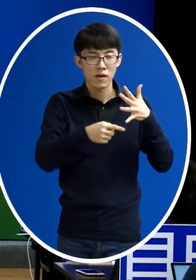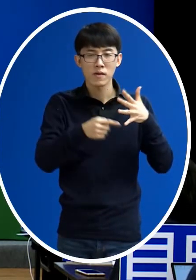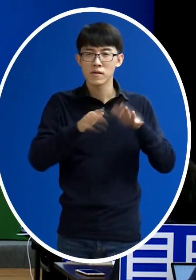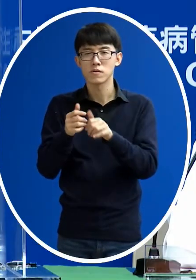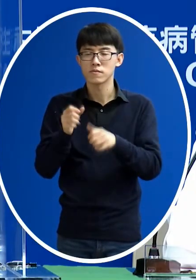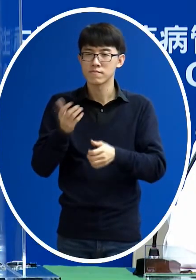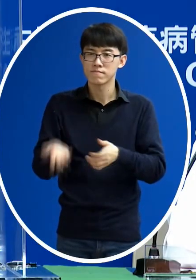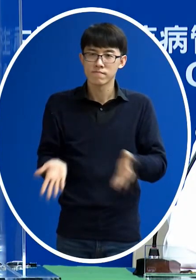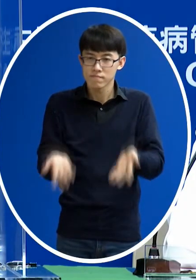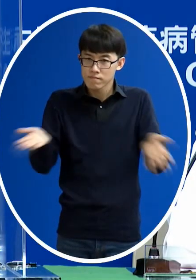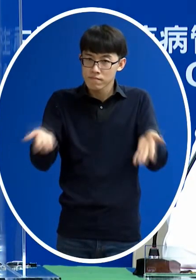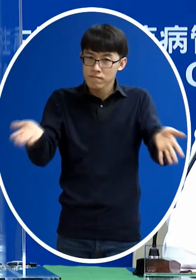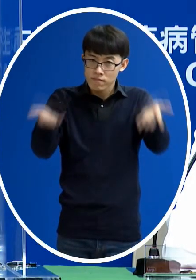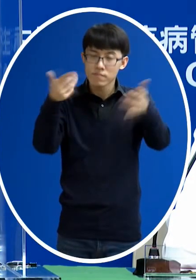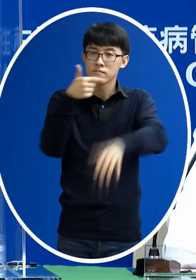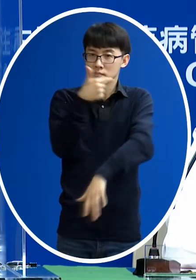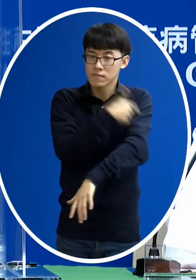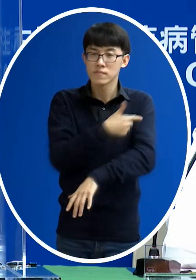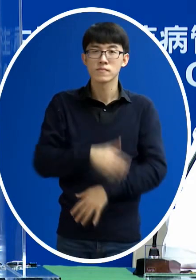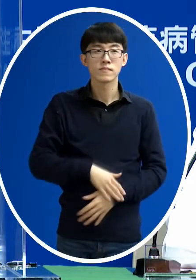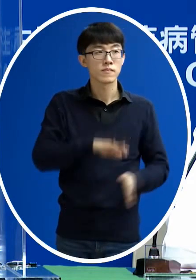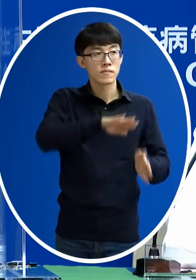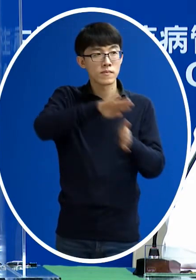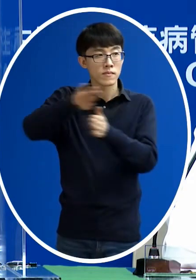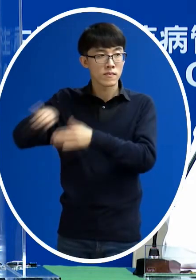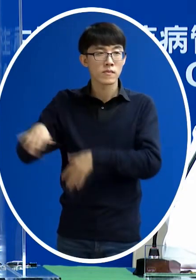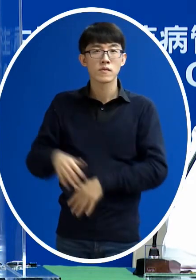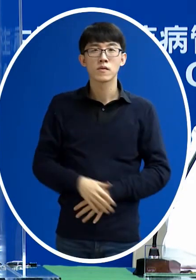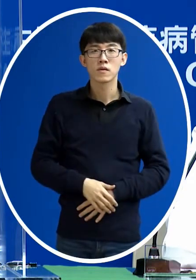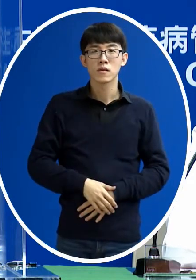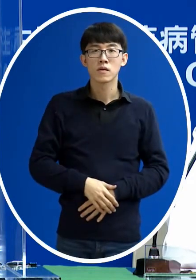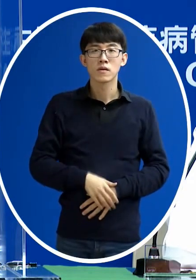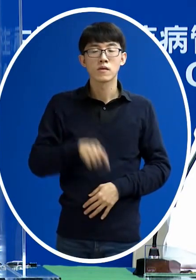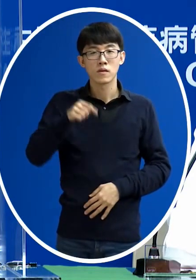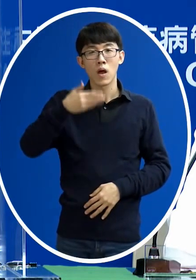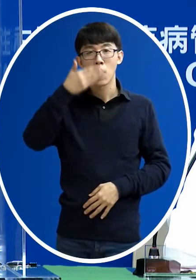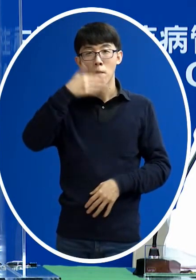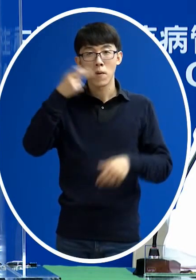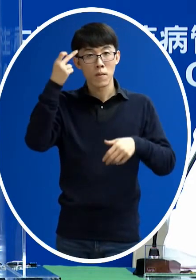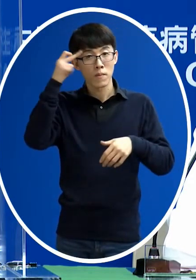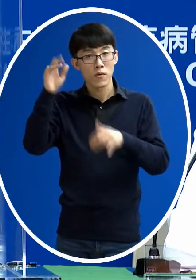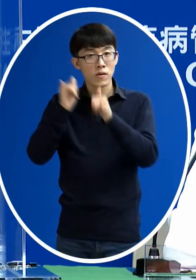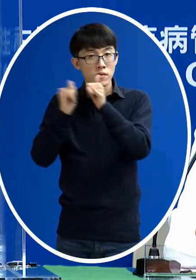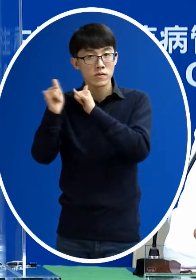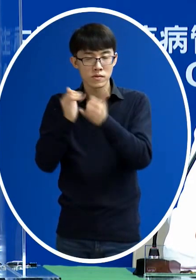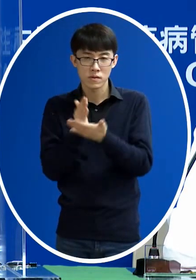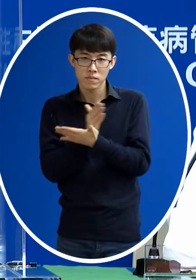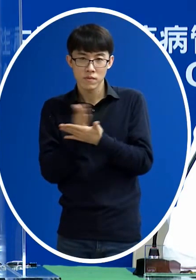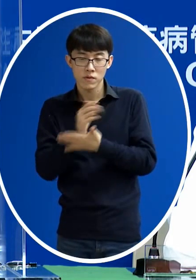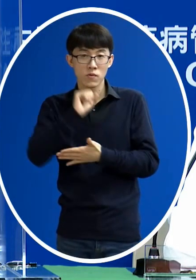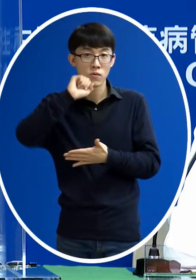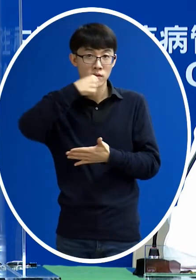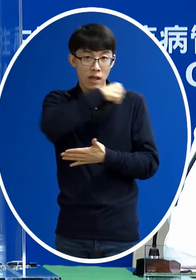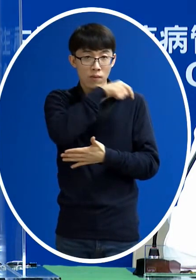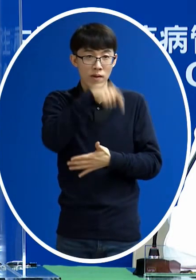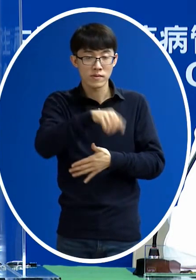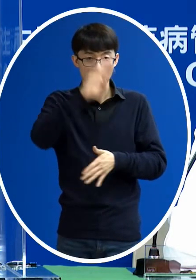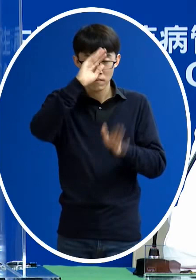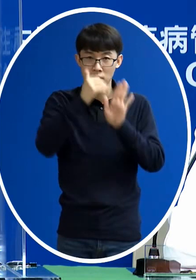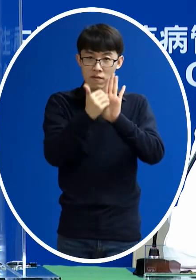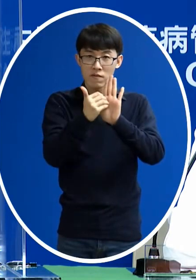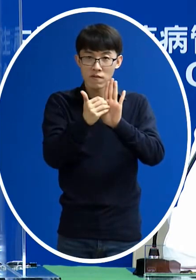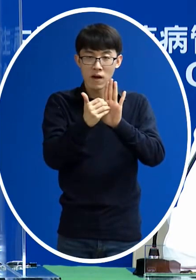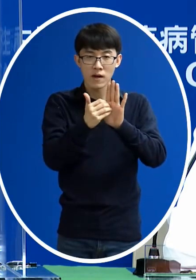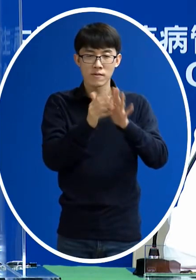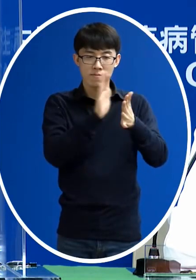析？ 蓬勃那个进步了12名，当然一方面也是我们疫情控制得很好，那最主要我相信是陆陆